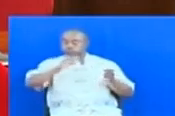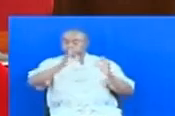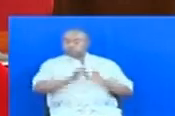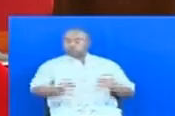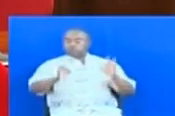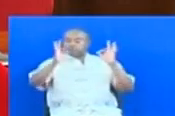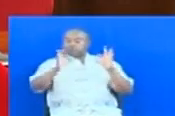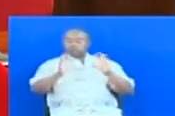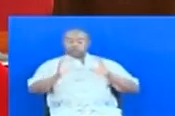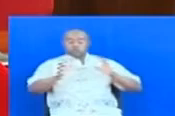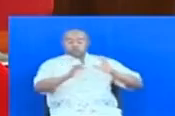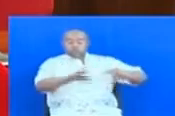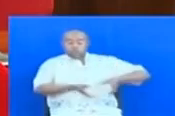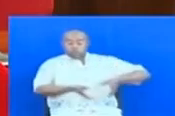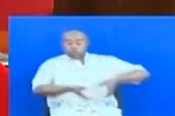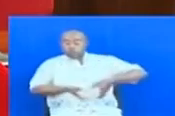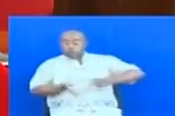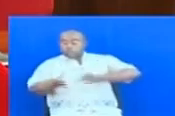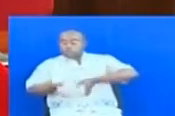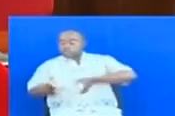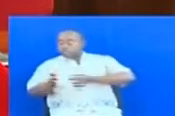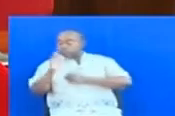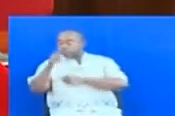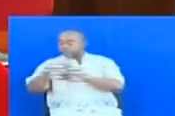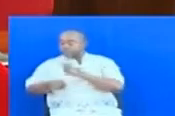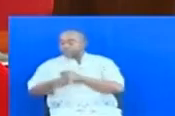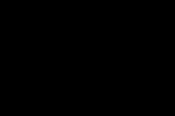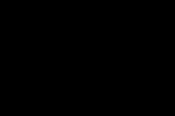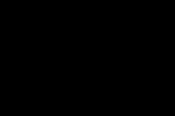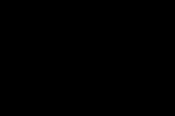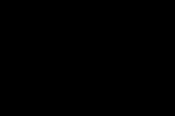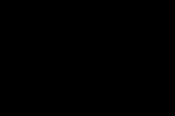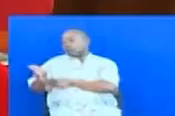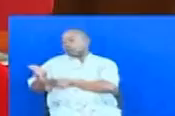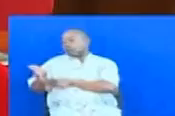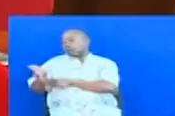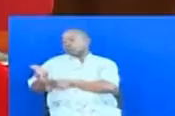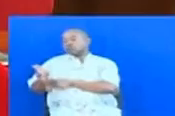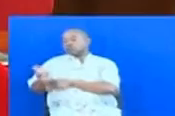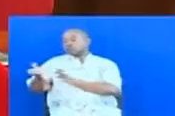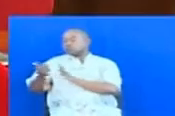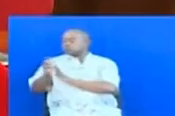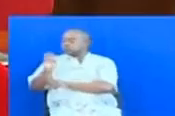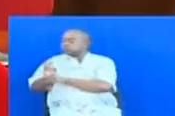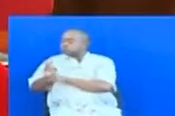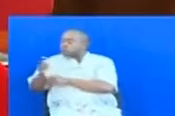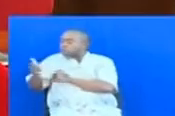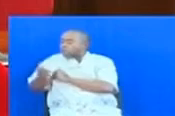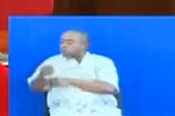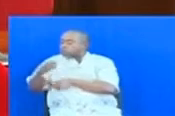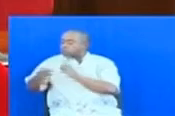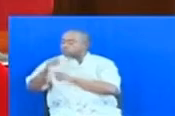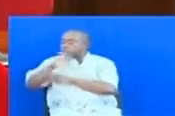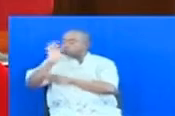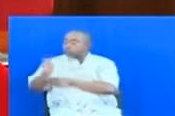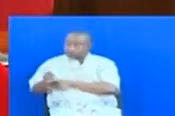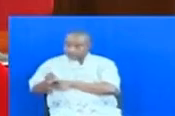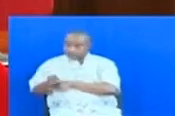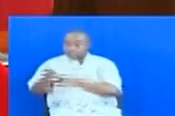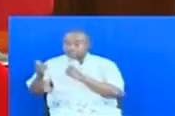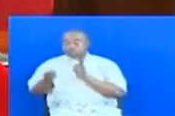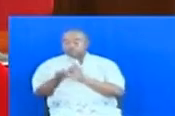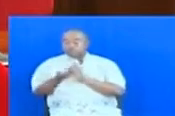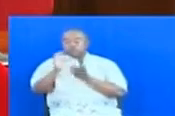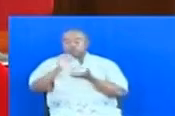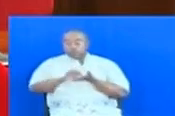ya umwagiliaji wako mpaka ngazi ya halmashauri, ili kwenda kusimamia kwa karibu sana miradi yote hiyo. Ni pia tumeweka ngazi